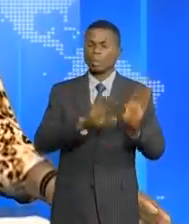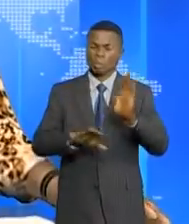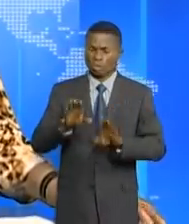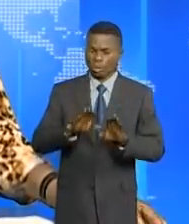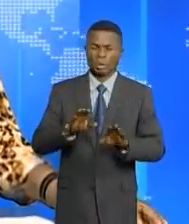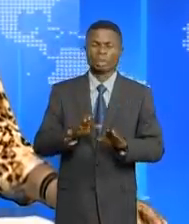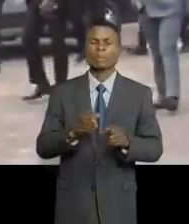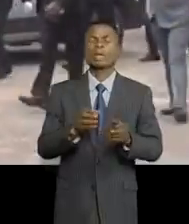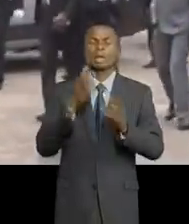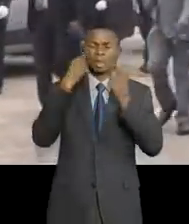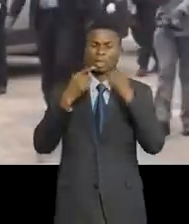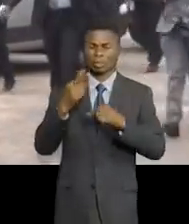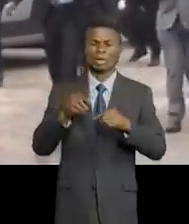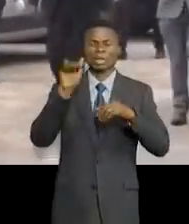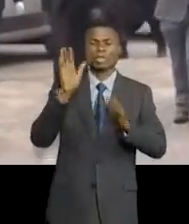ce